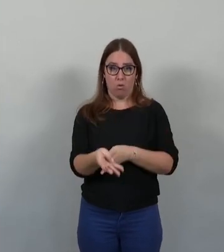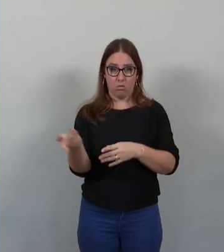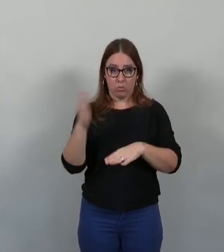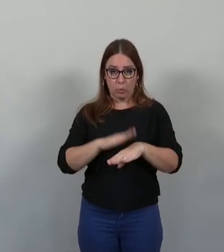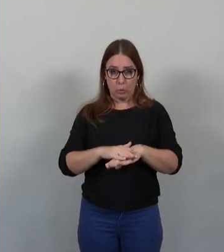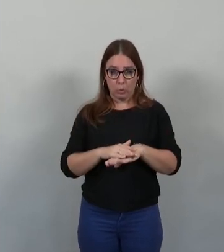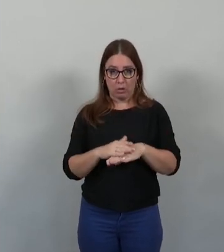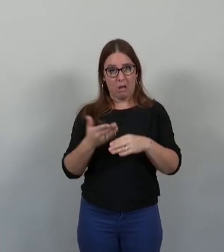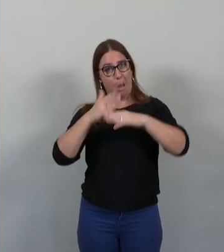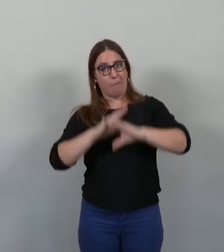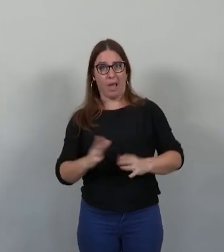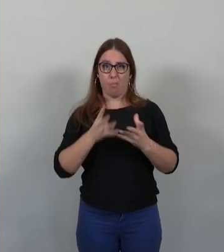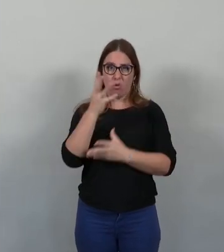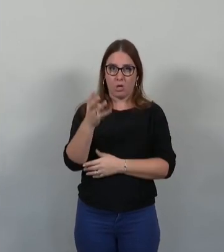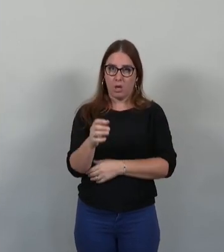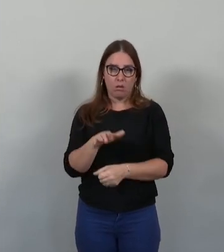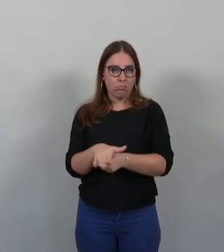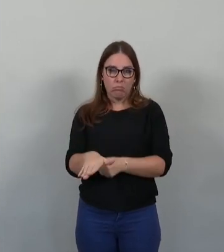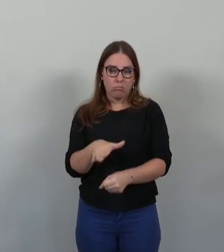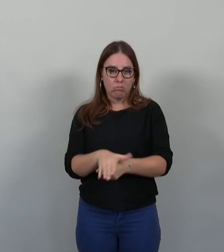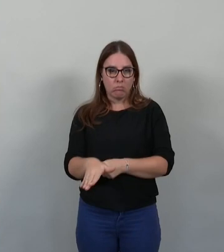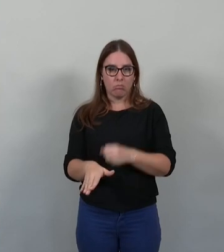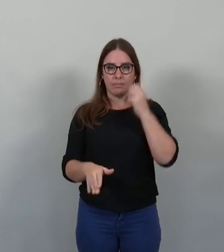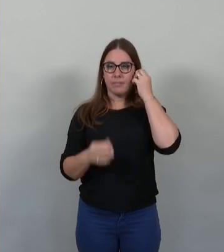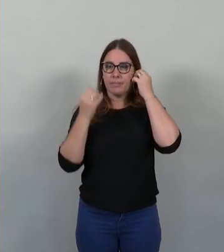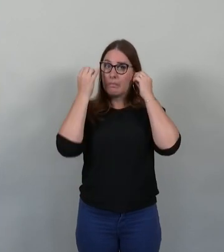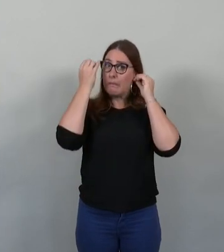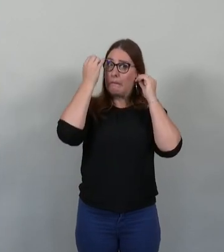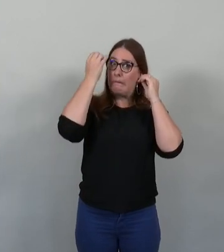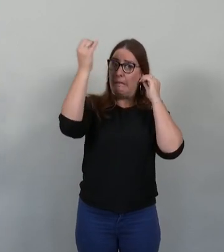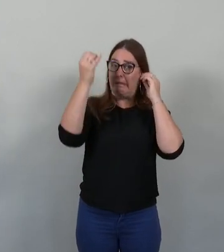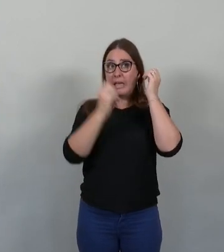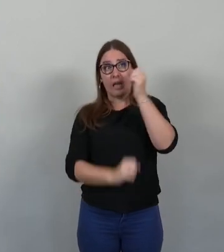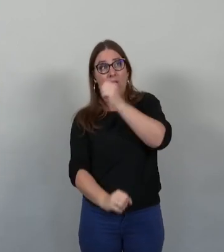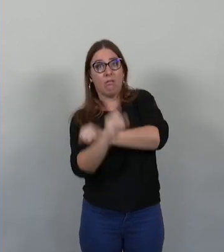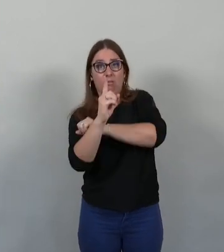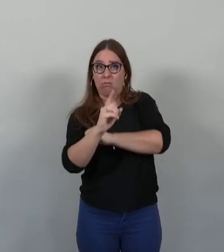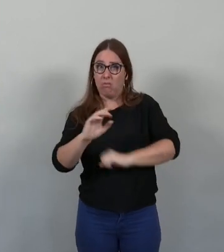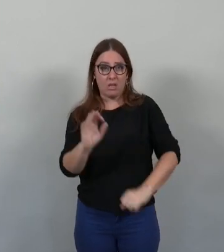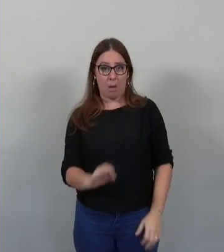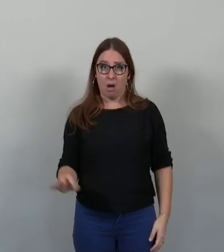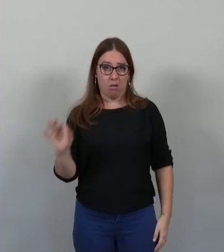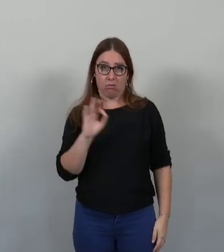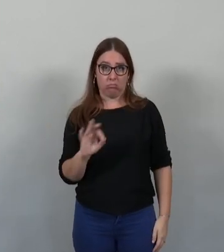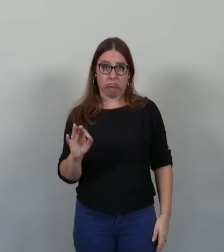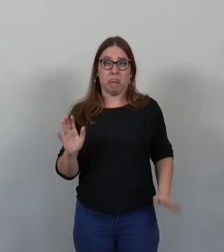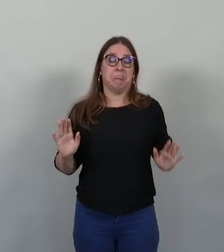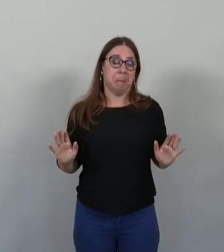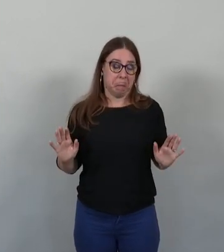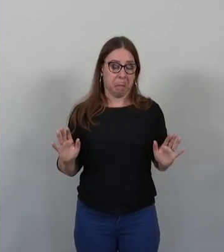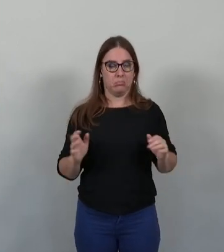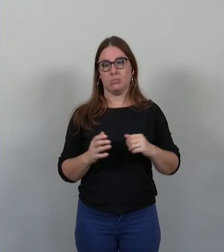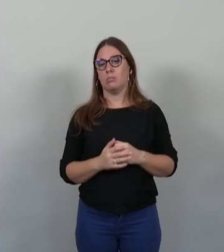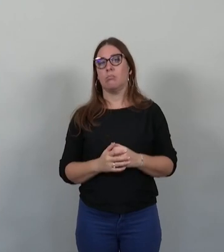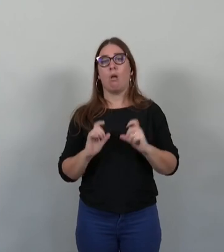n'est ficelé l'initiative n'a rien de particulièrement novateur soit dit en passant on